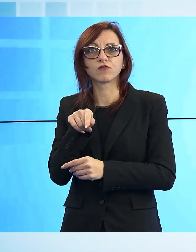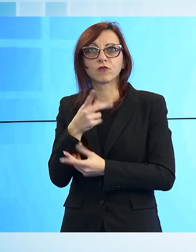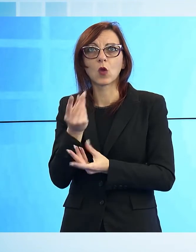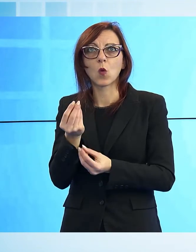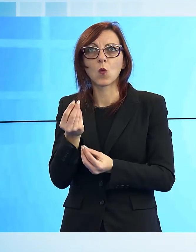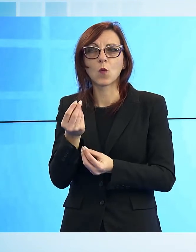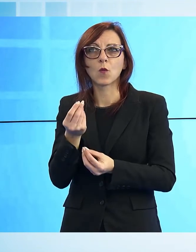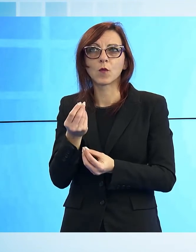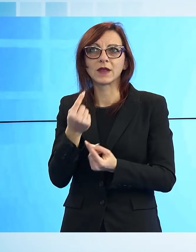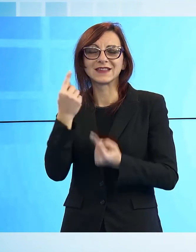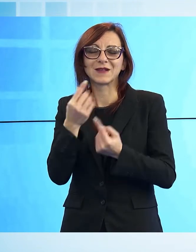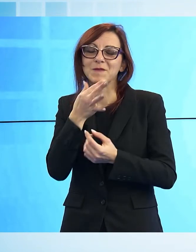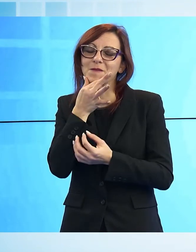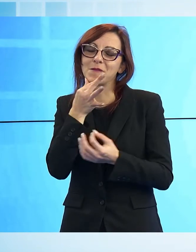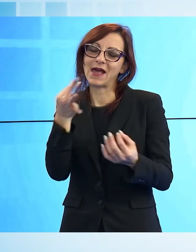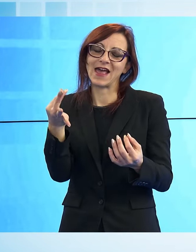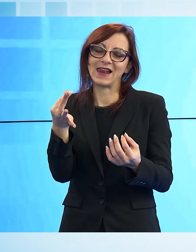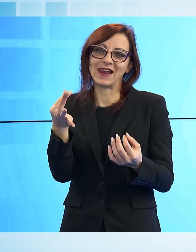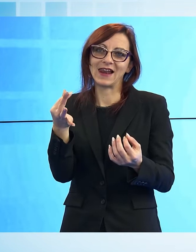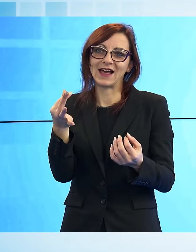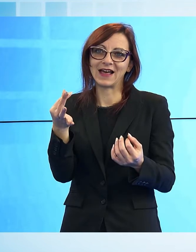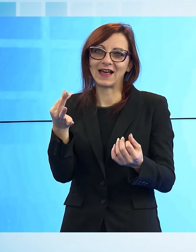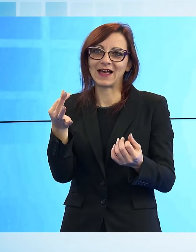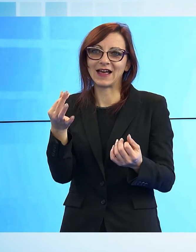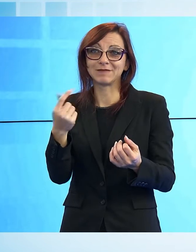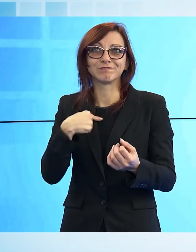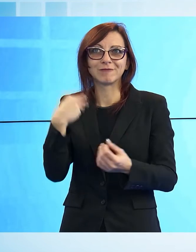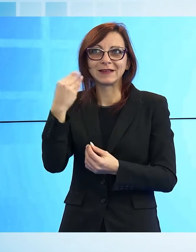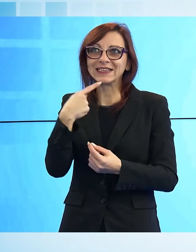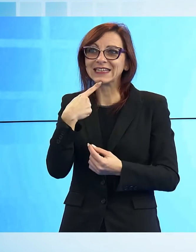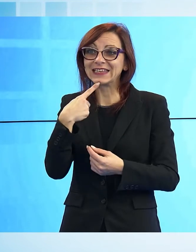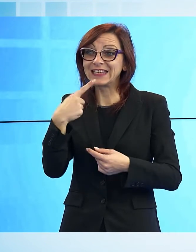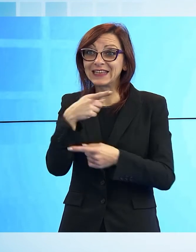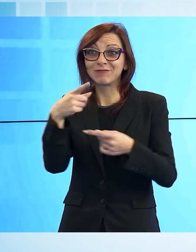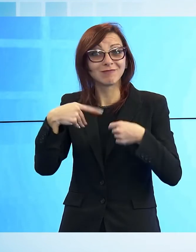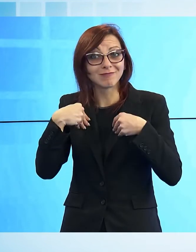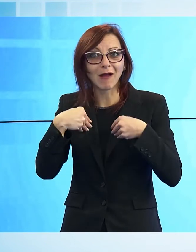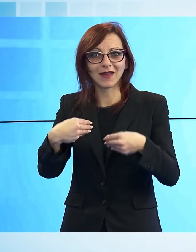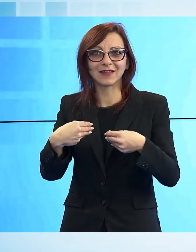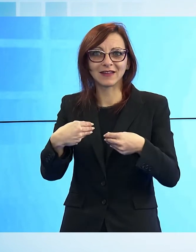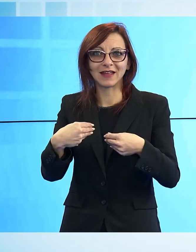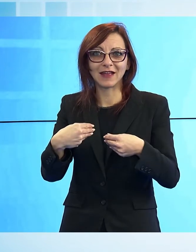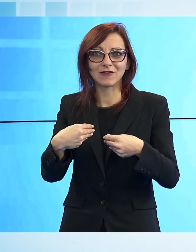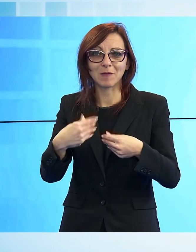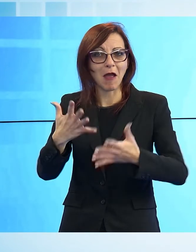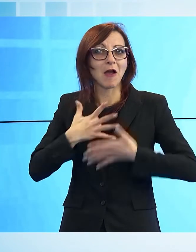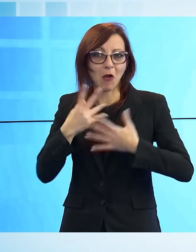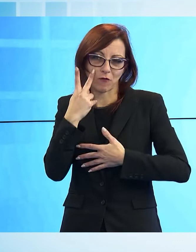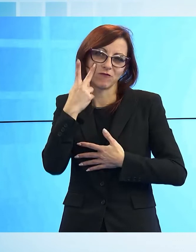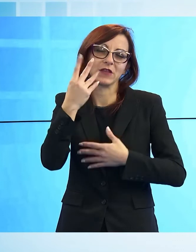è una bella cosa che tutto sommato credo che a chi parteciperà farà piacere di vedere, insomma.